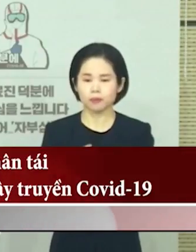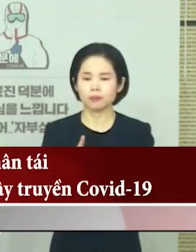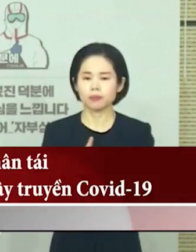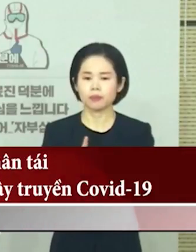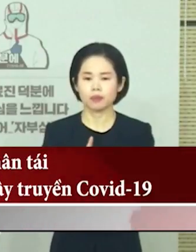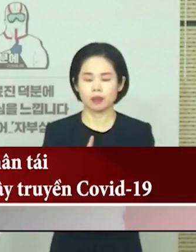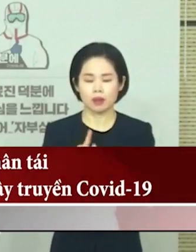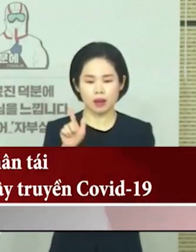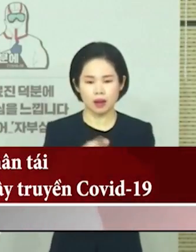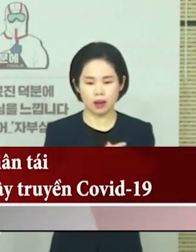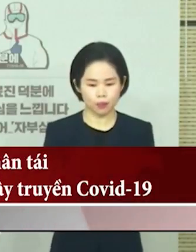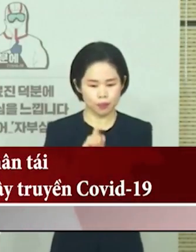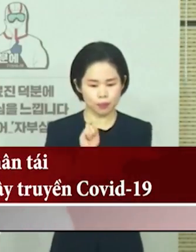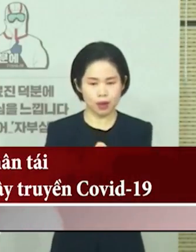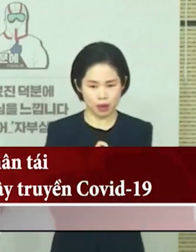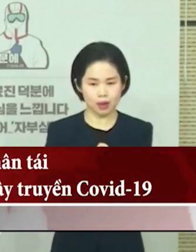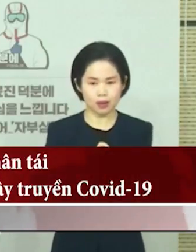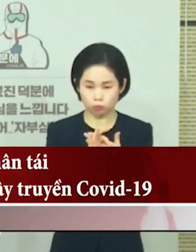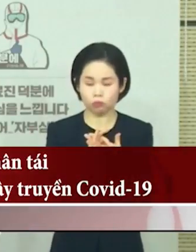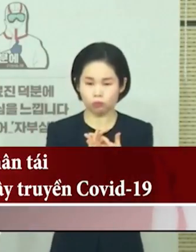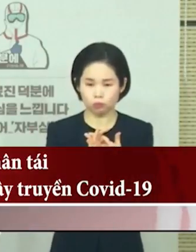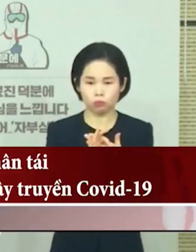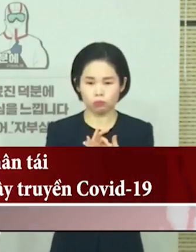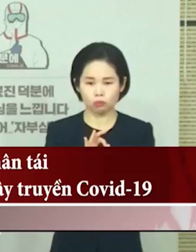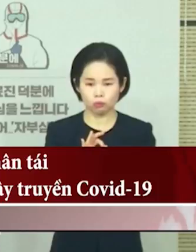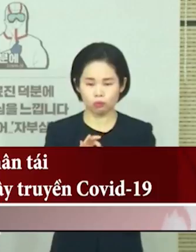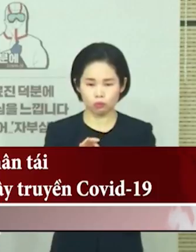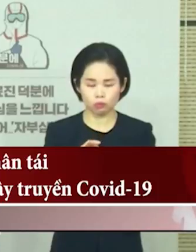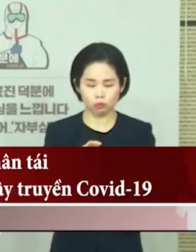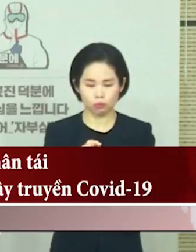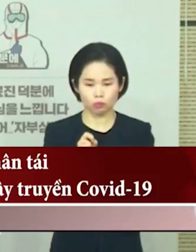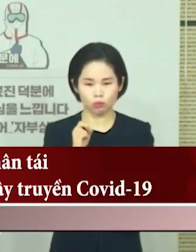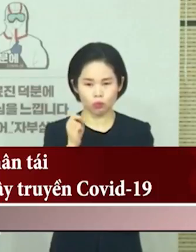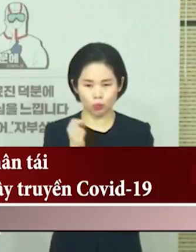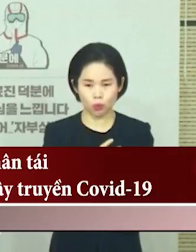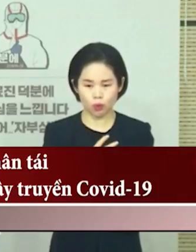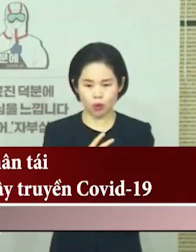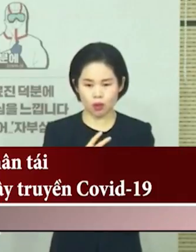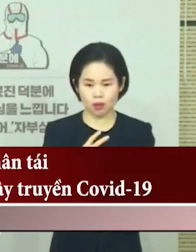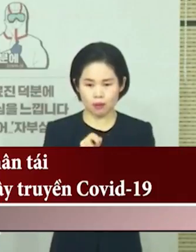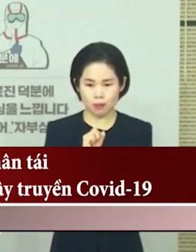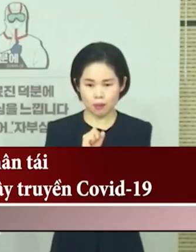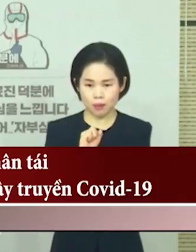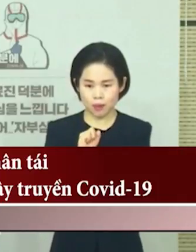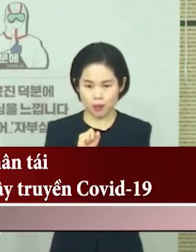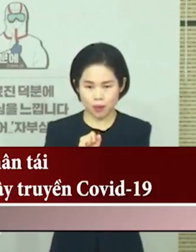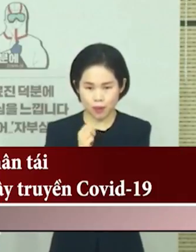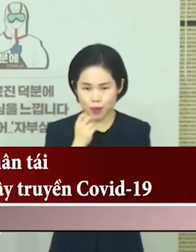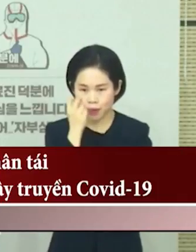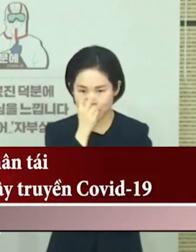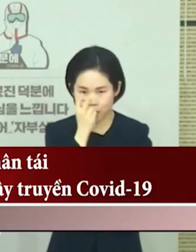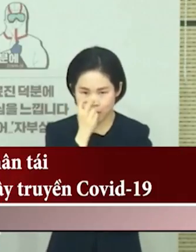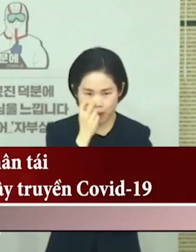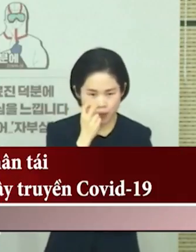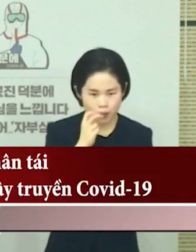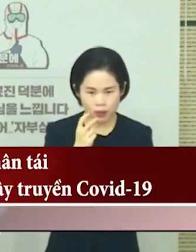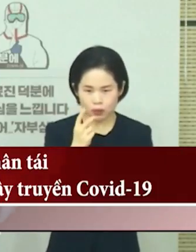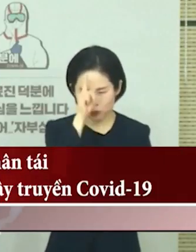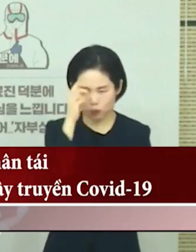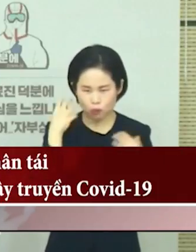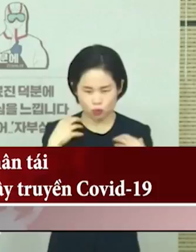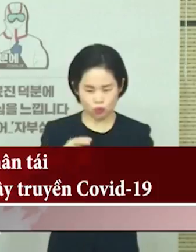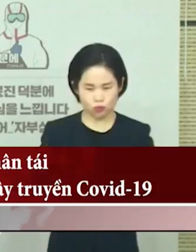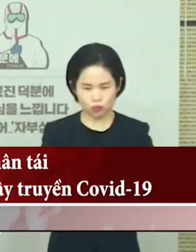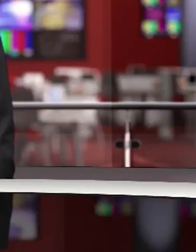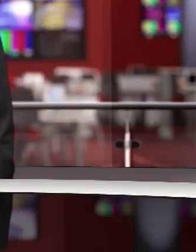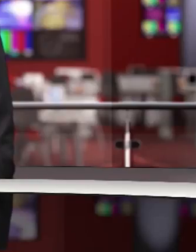hồi phục và hoàn toàn thời gian cách ly. KCDC của Nam Hàn cho biết là trong một thông báo là theo các quy định mới không cần thêm các